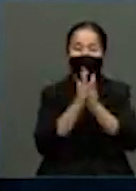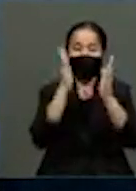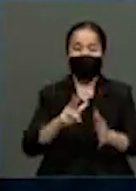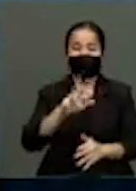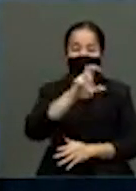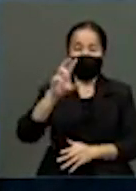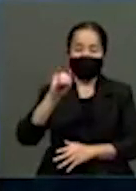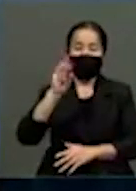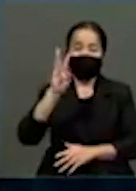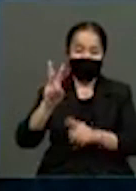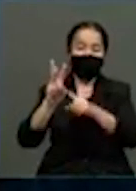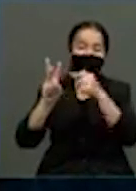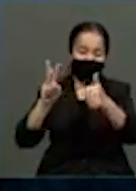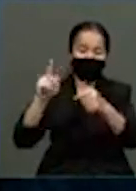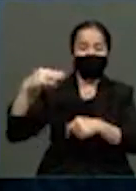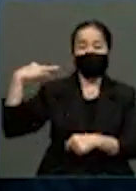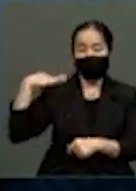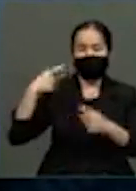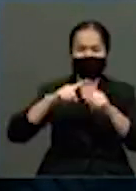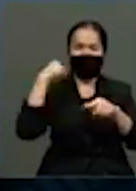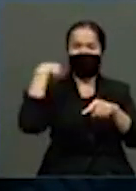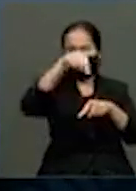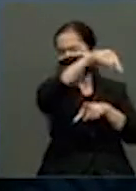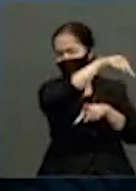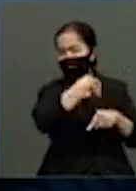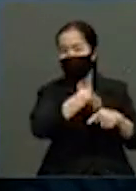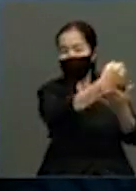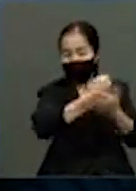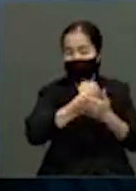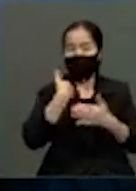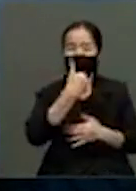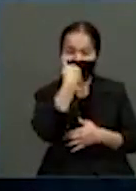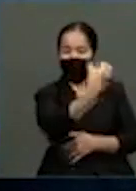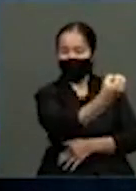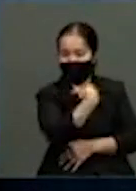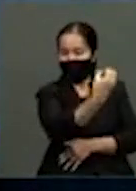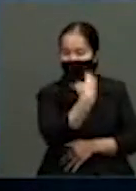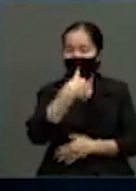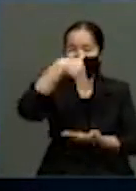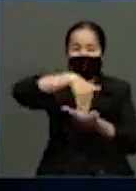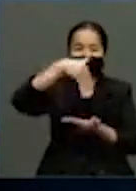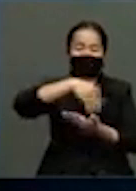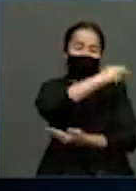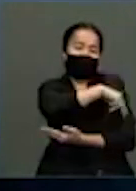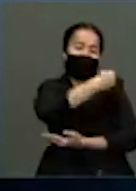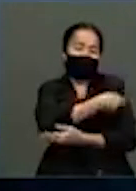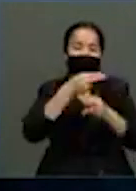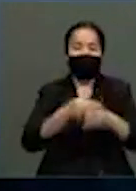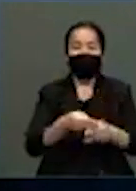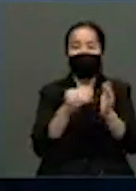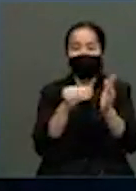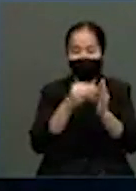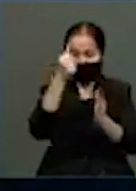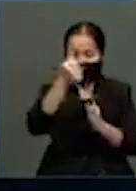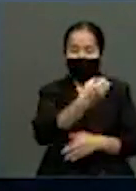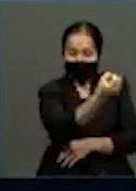ผมเชื่อว่ายังมีอีกจำนวนมากที่อยากจะเข้ามาช่วยนะครับก็ติดต่อไปที่ทางศูนย์อนามัยของกรุงเทพมหานครเป็นผู้ที่บริ